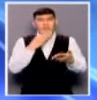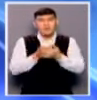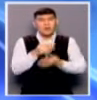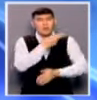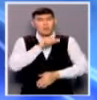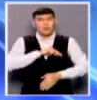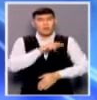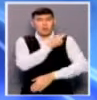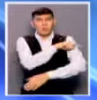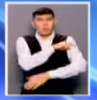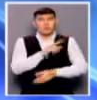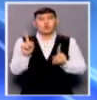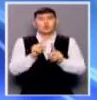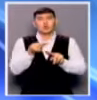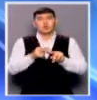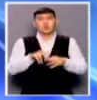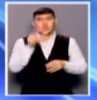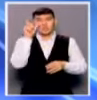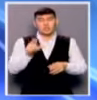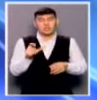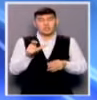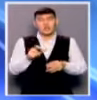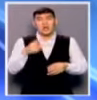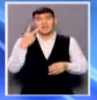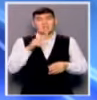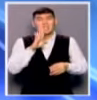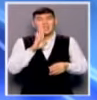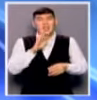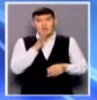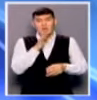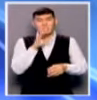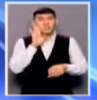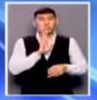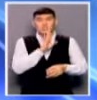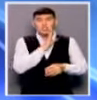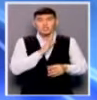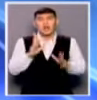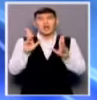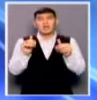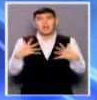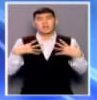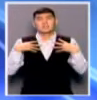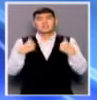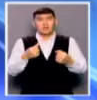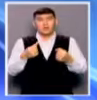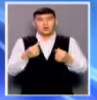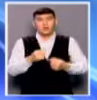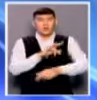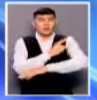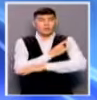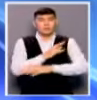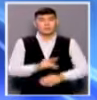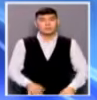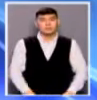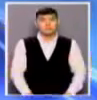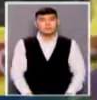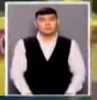этот фельдшер, который принял роды у 20-летней женщины? Как здоровье матери и ребенка? Об этом далее в сюжете.